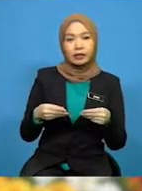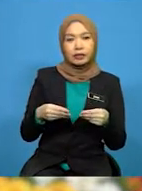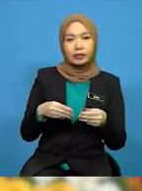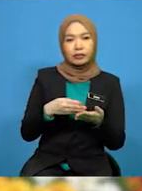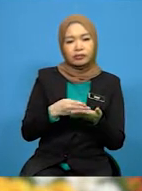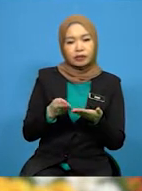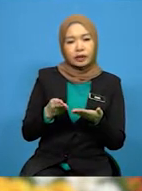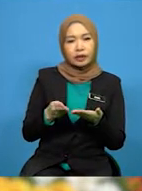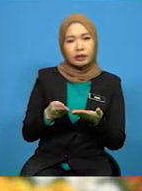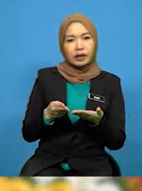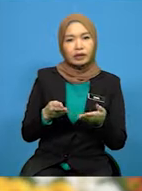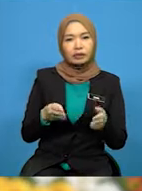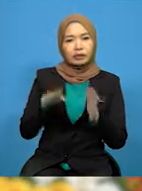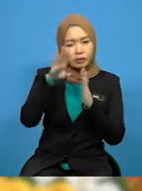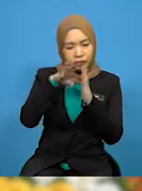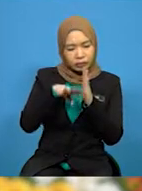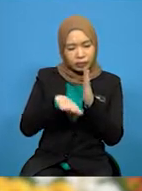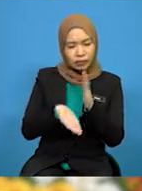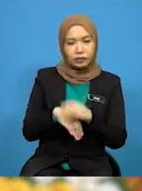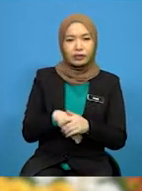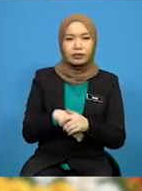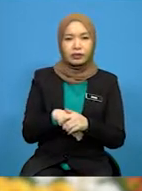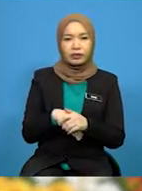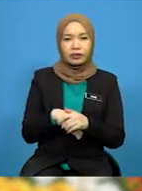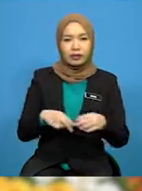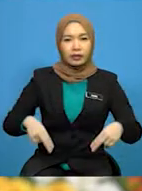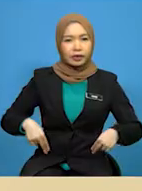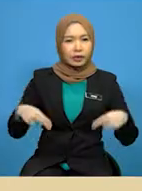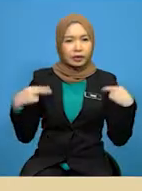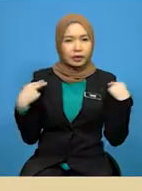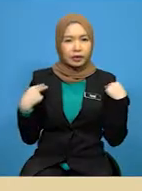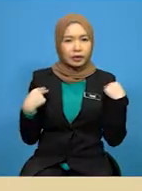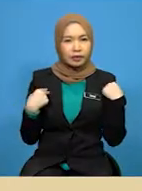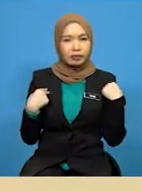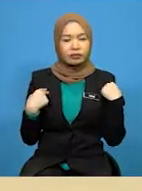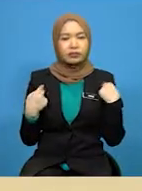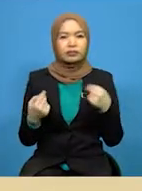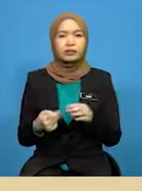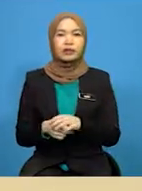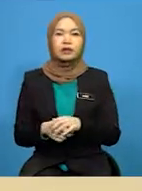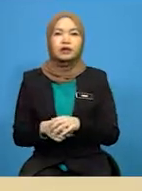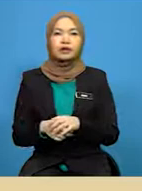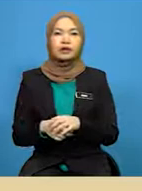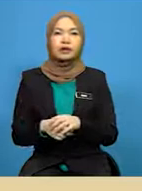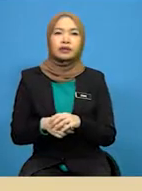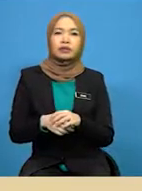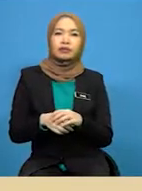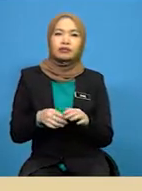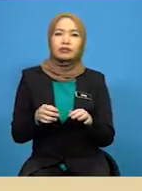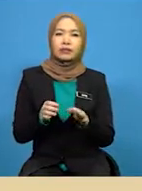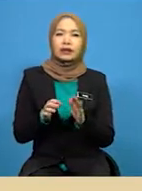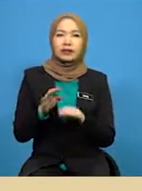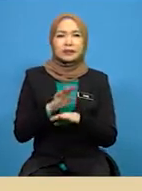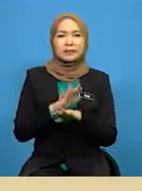meningkat. Lanjutan daripada itu pula, taraf hidup akan merosot. Inflasi, tadi kita dah sebut pendapatan benar